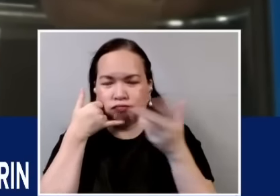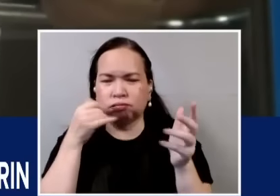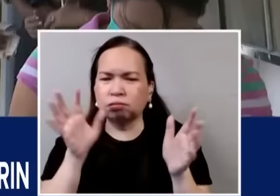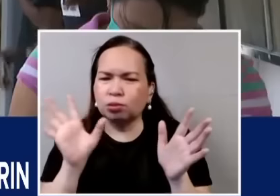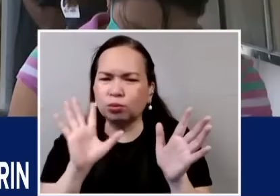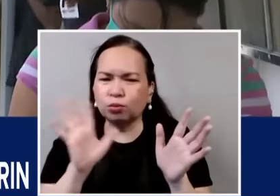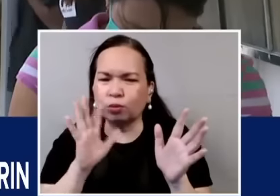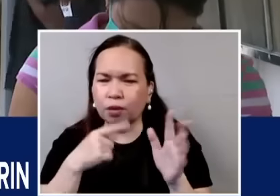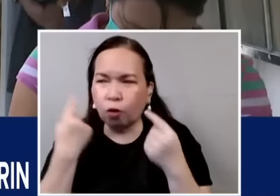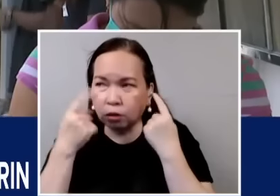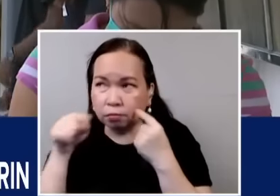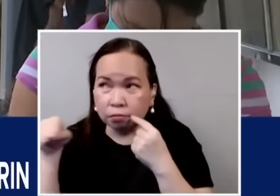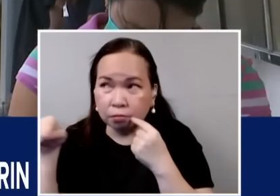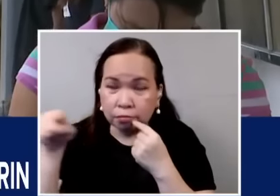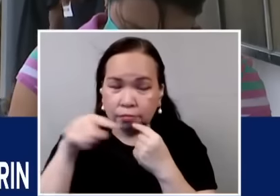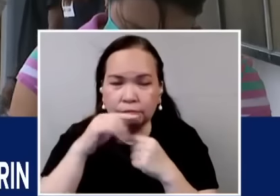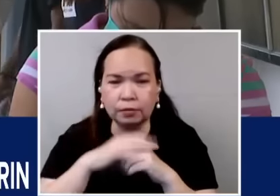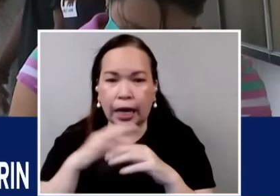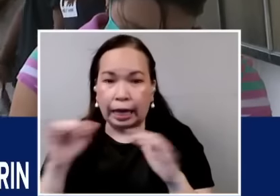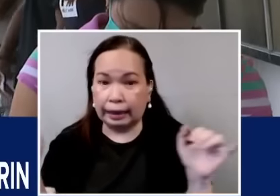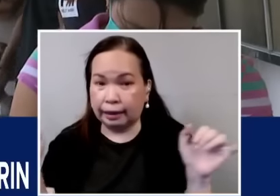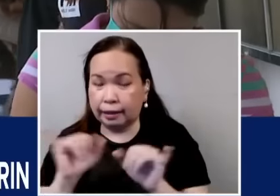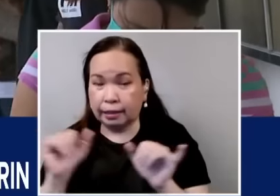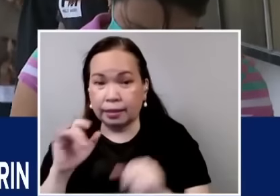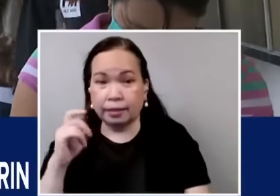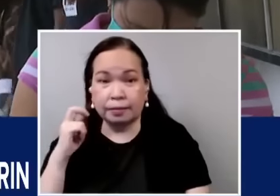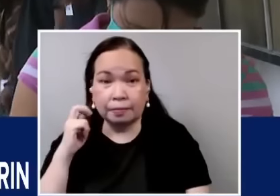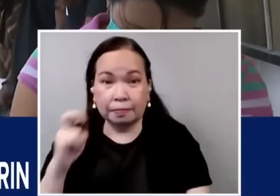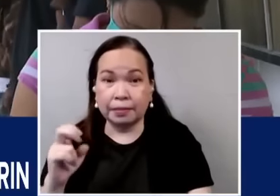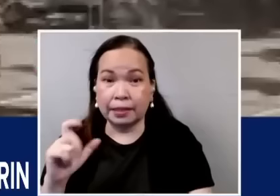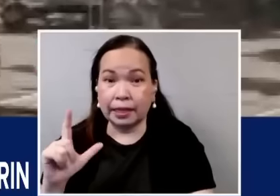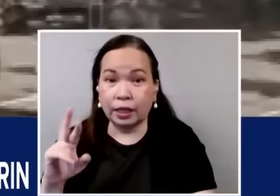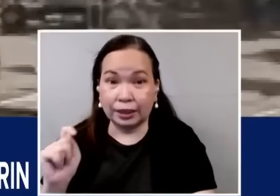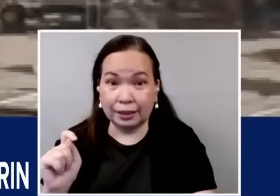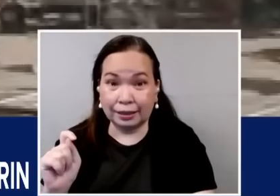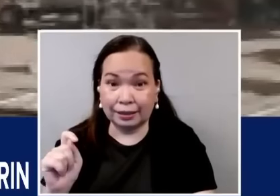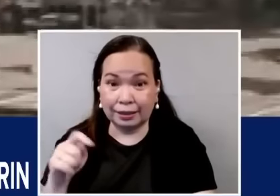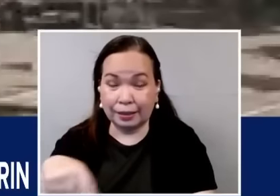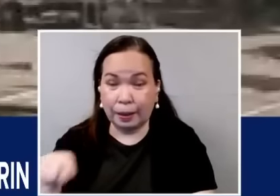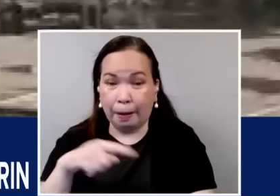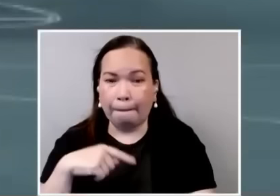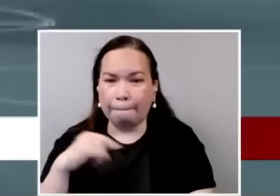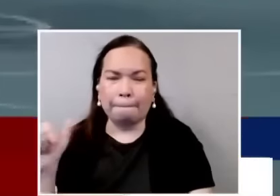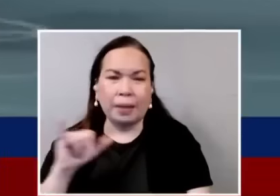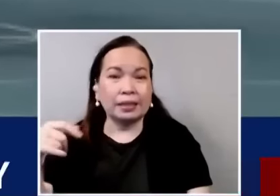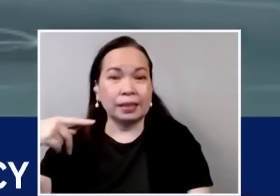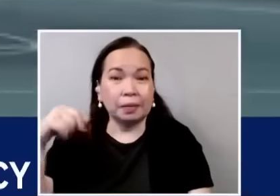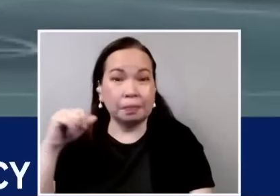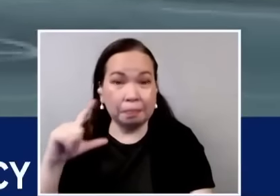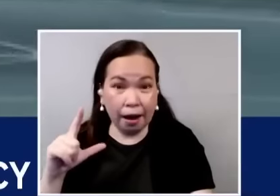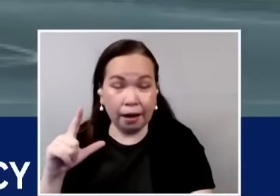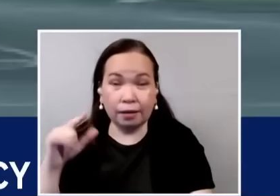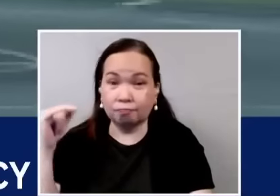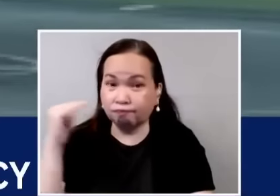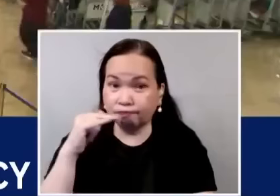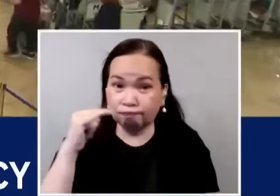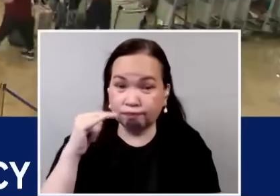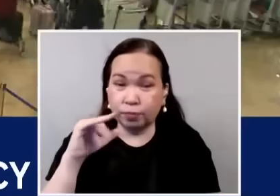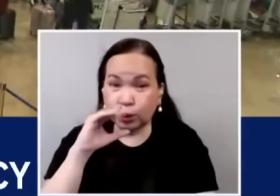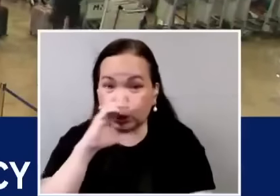pasahero. Hindi rin nalalayo ang LRTA sa kanilang gagawin. Ang Philippine Airlines, Cebu Pacific at